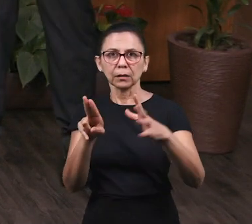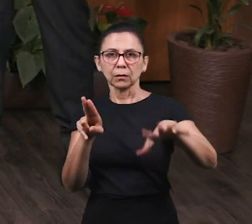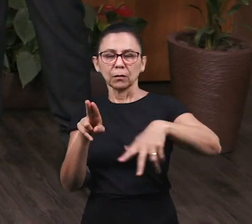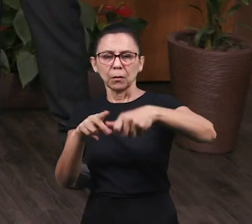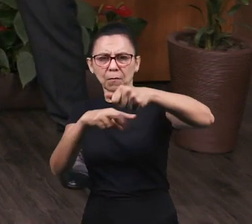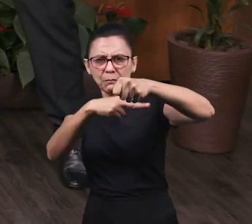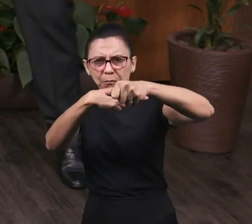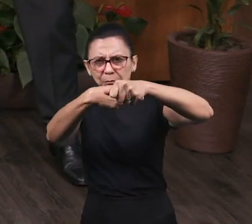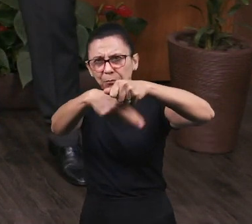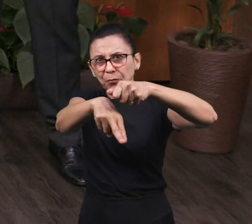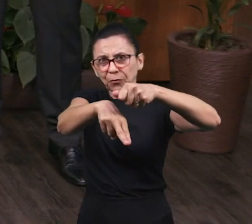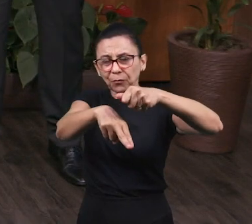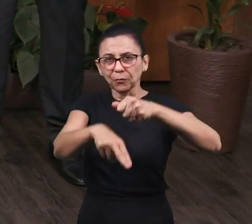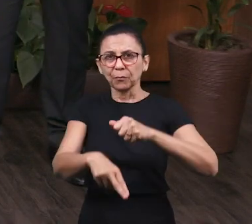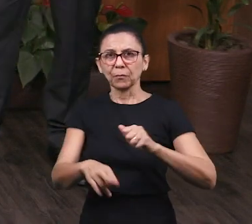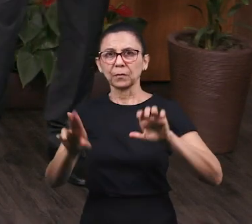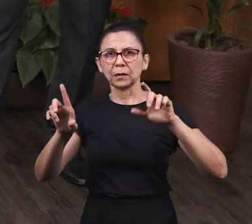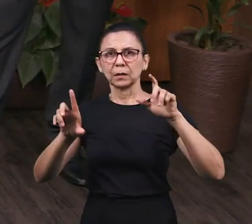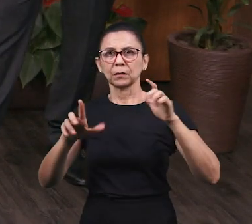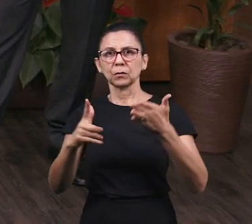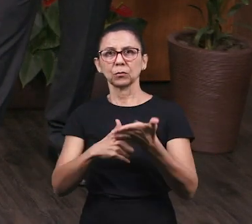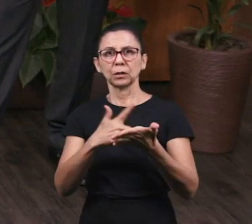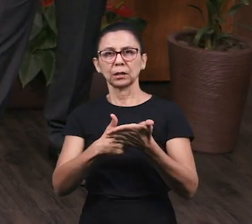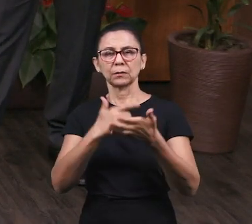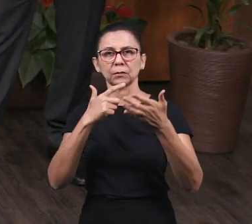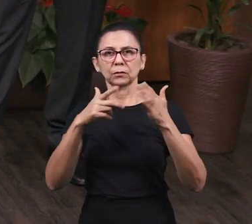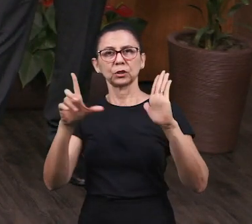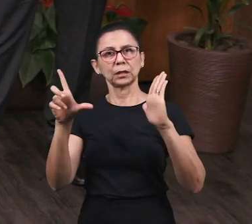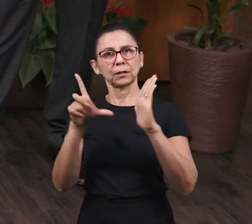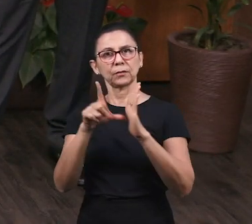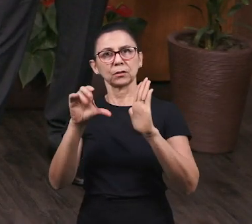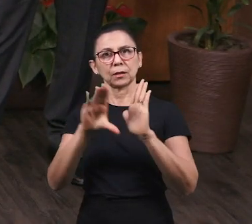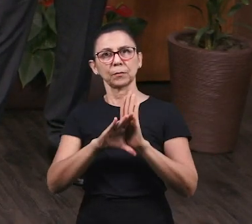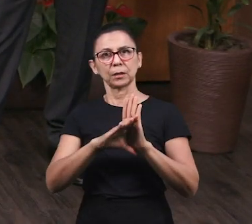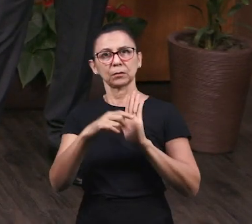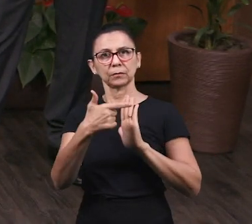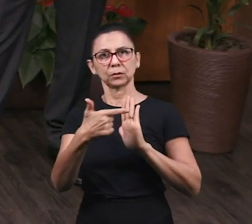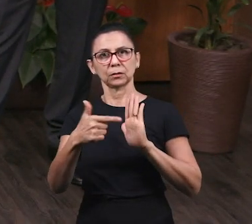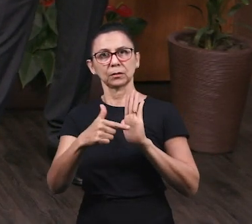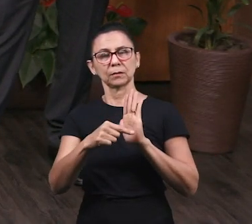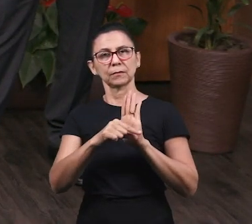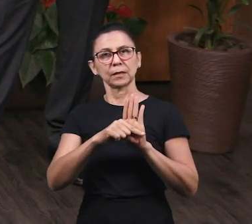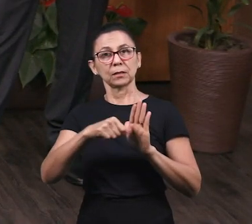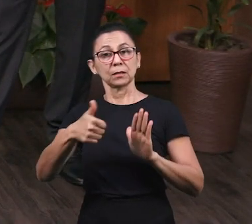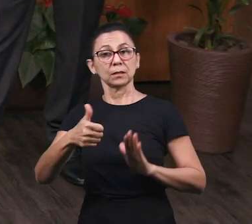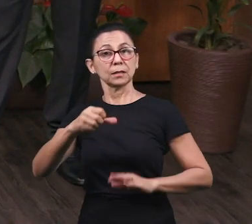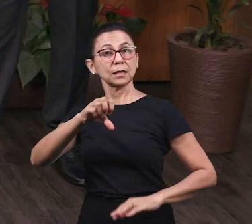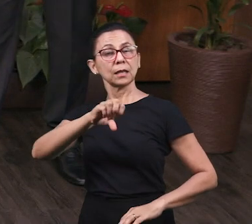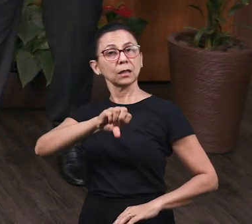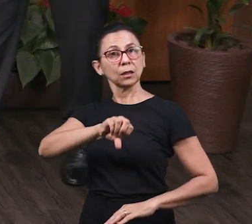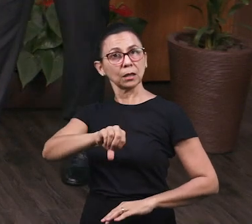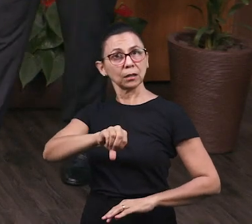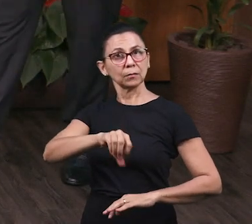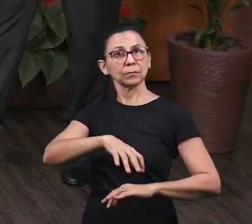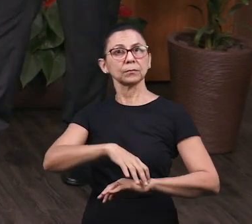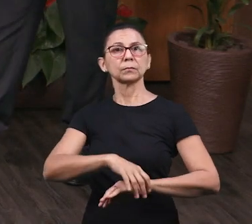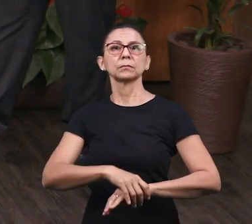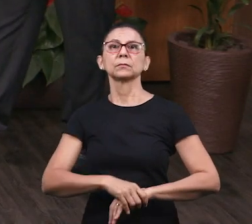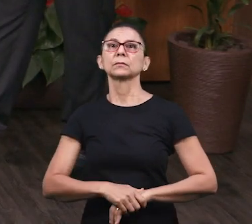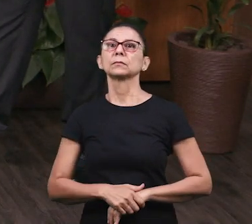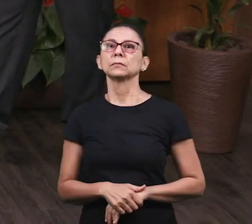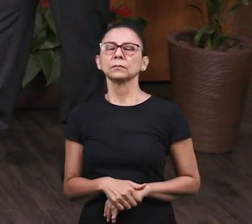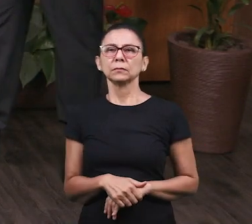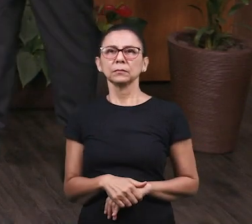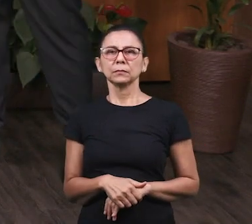chèvre, comme est enregistré dans le livre de Lévitique, chapitre 22, verset 29. La couverture de pelle